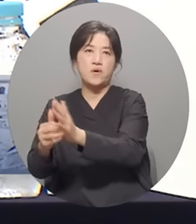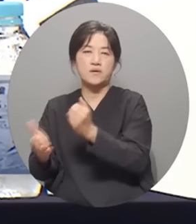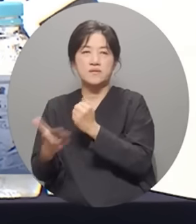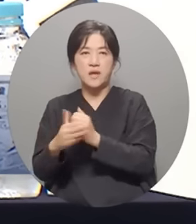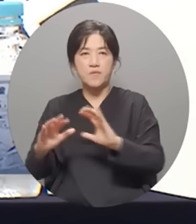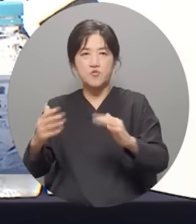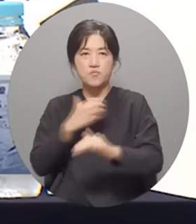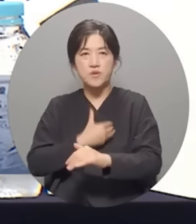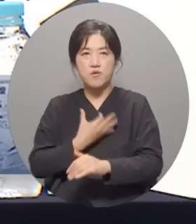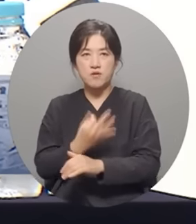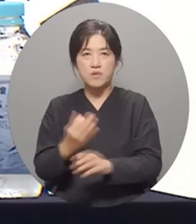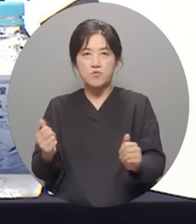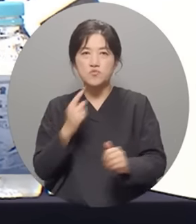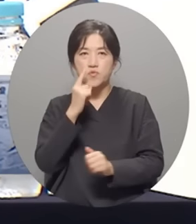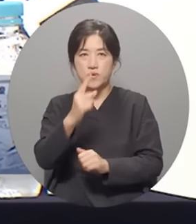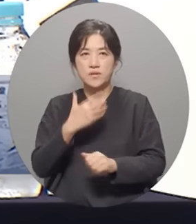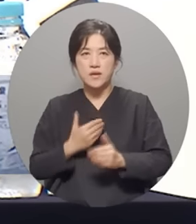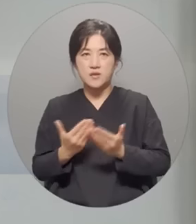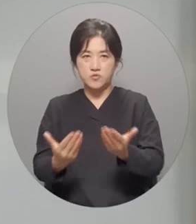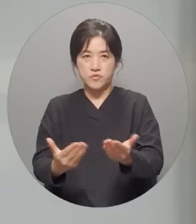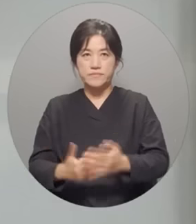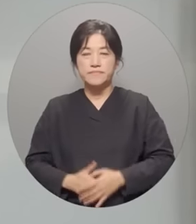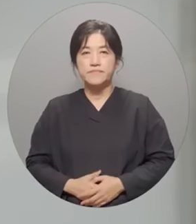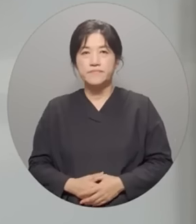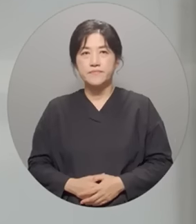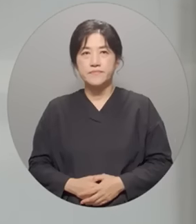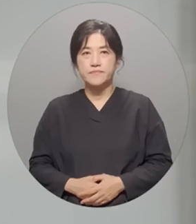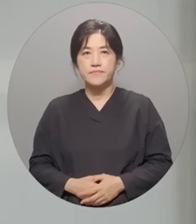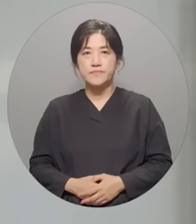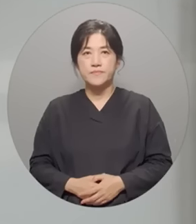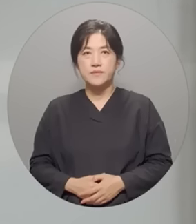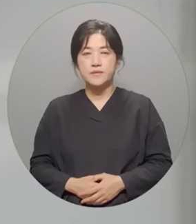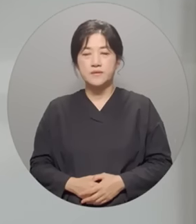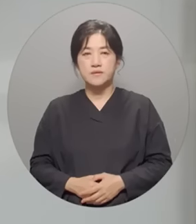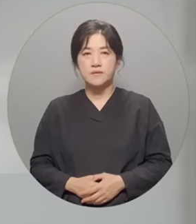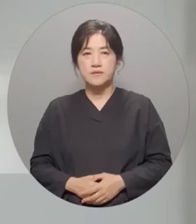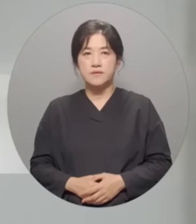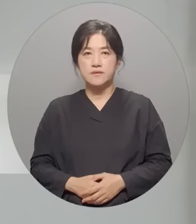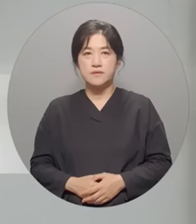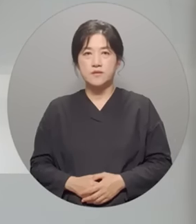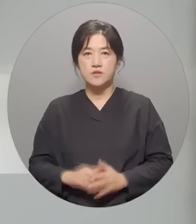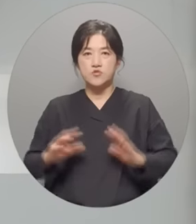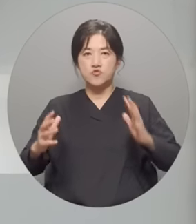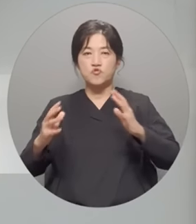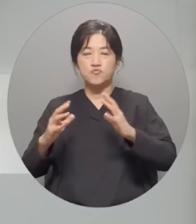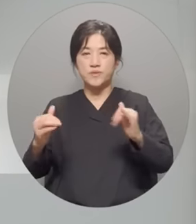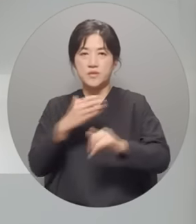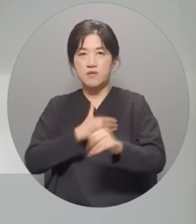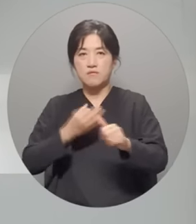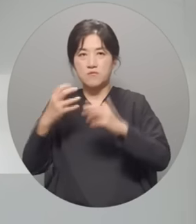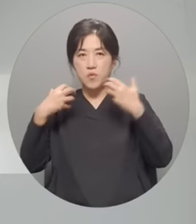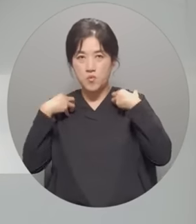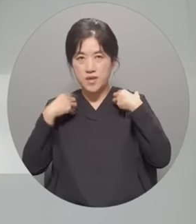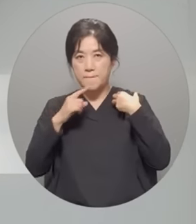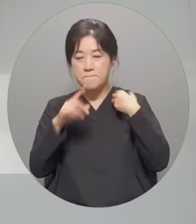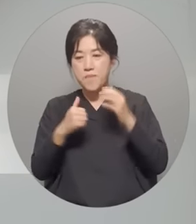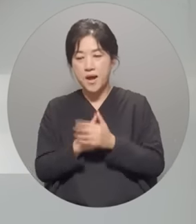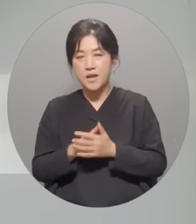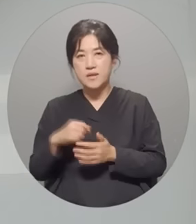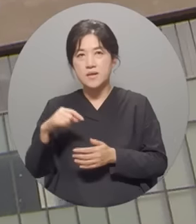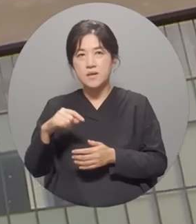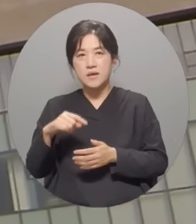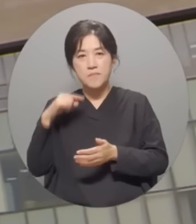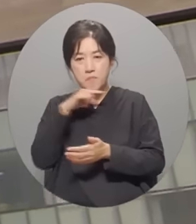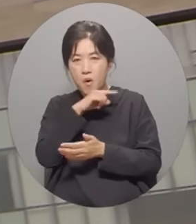국민연금 소송을 했던 걸 좀 말씀을 드리고요 공단이 소송 적시 금액은 고작 5억만